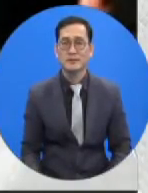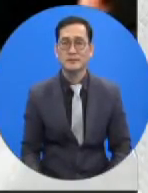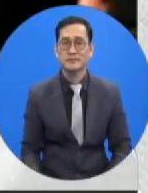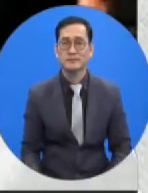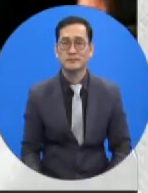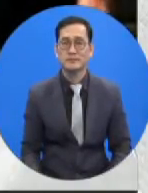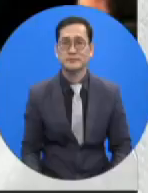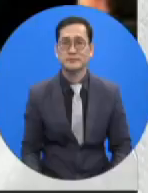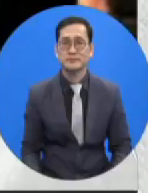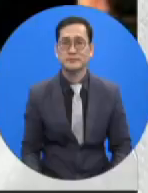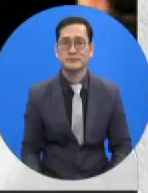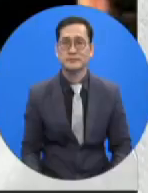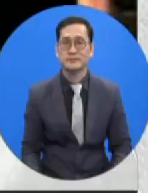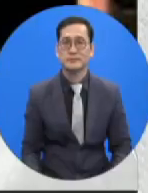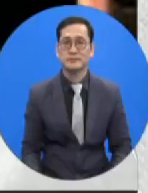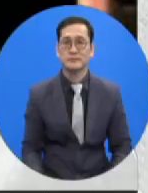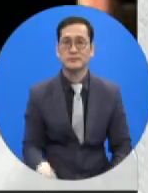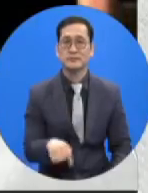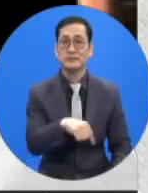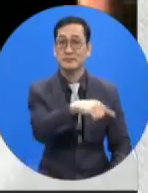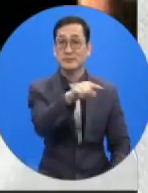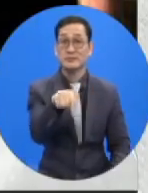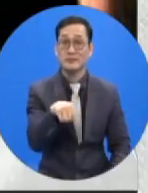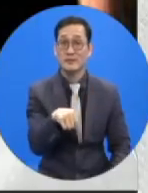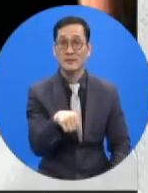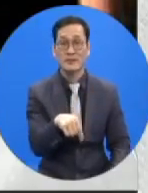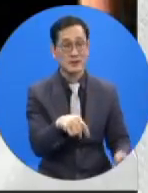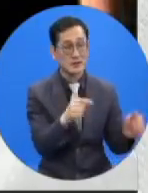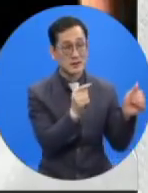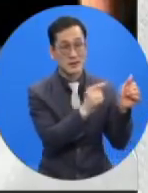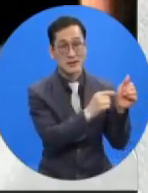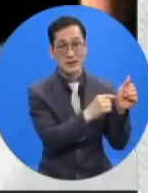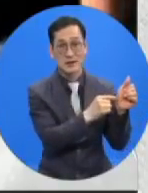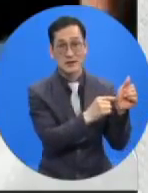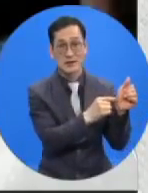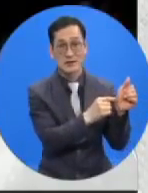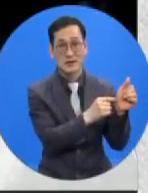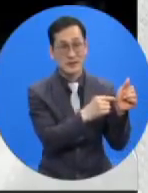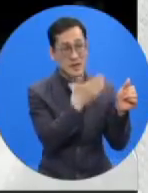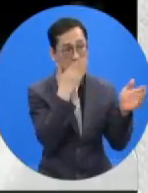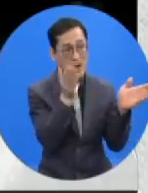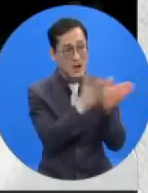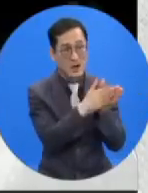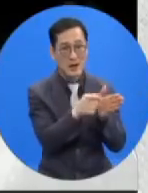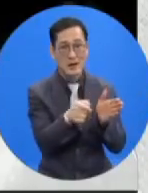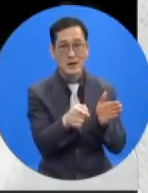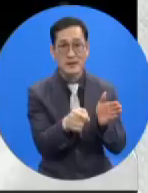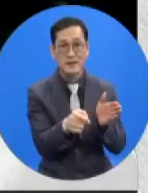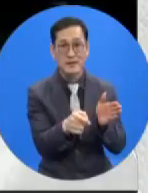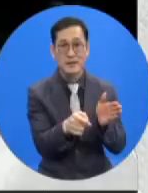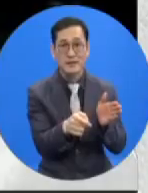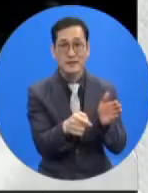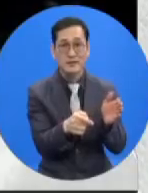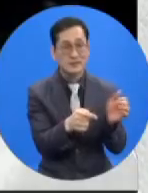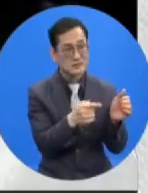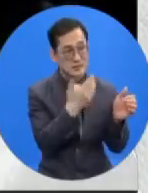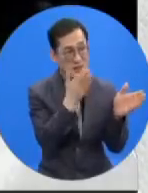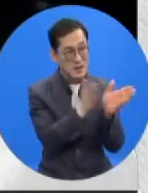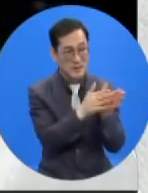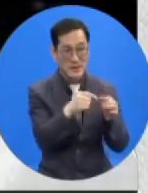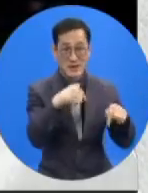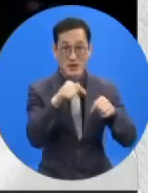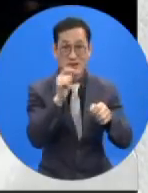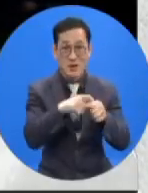비례당하고 야당한테 좋기 때문에 이게 정치 문제를 항상 비하될 수 있는 상황이거든요. 이 코로나 시절이기 때문에 지금 이게 지금 약간 이